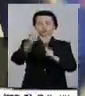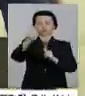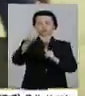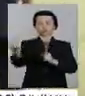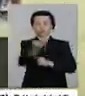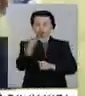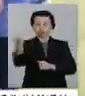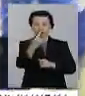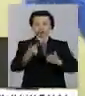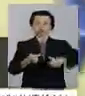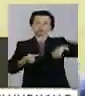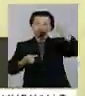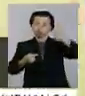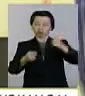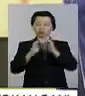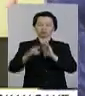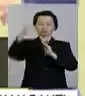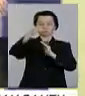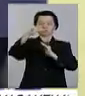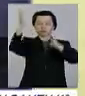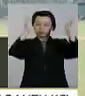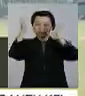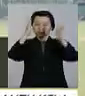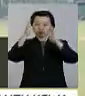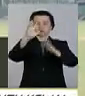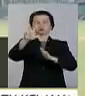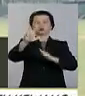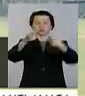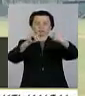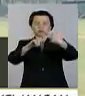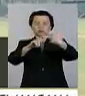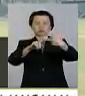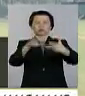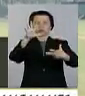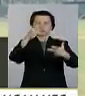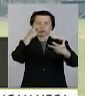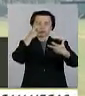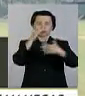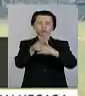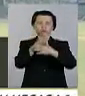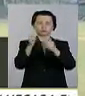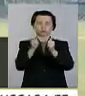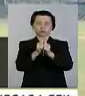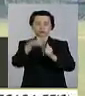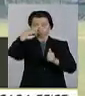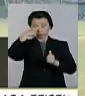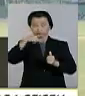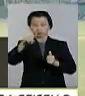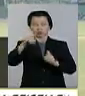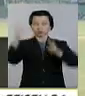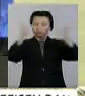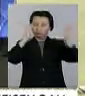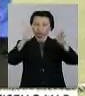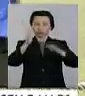larian. Kemenangan ini sekaligus melonjak kedudukan Malaysia ke tangga ketiga dengan 5 mata berkongsi mata dengan Thailand.